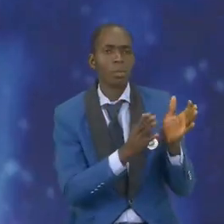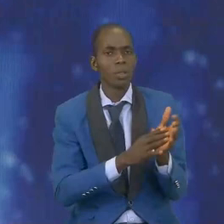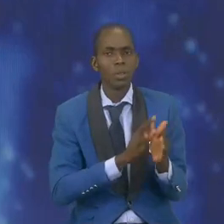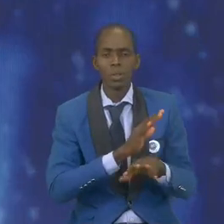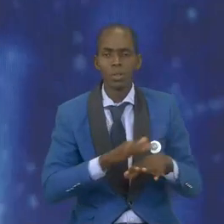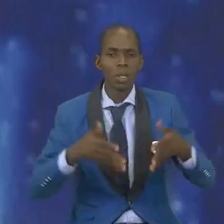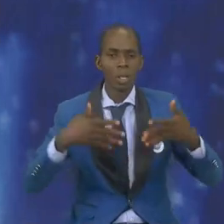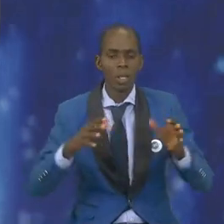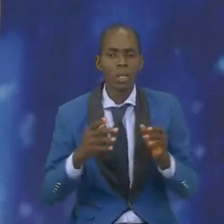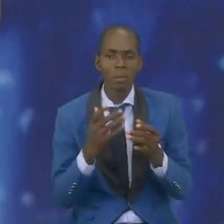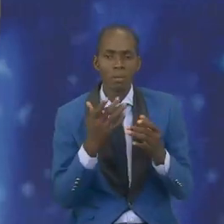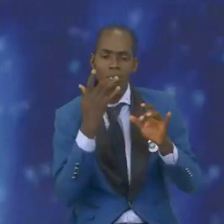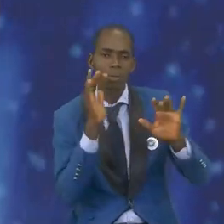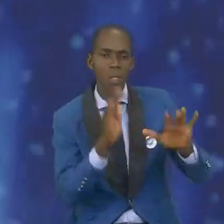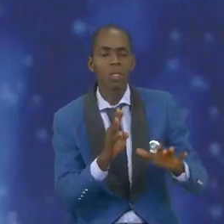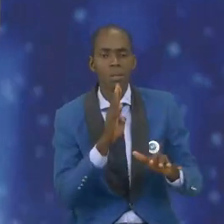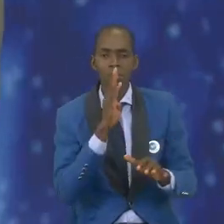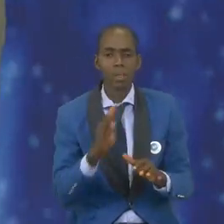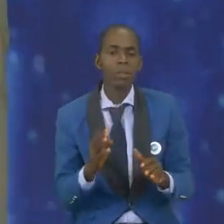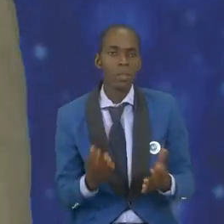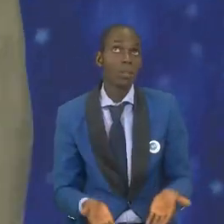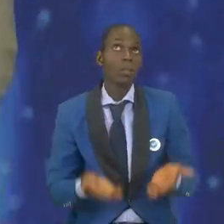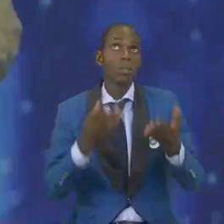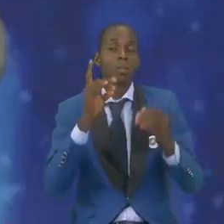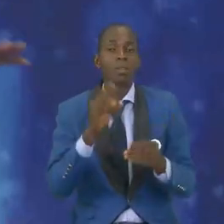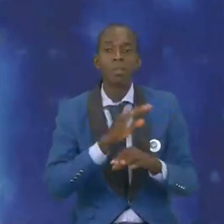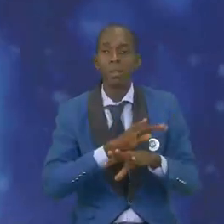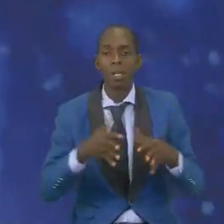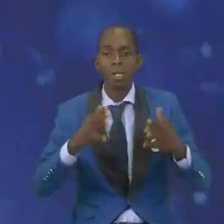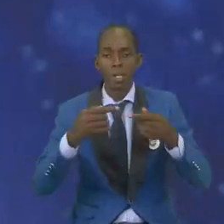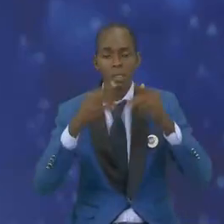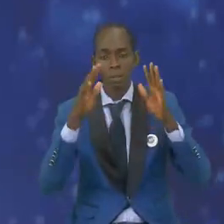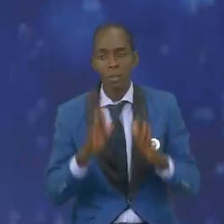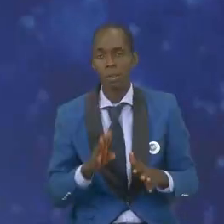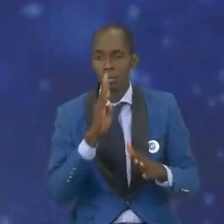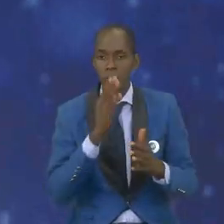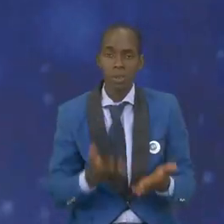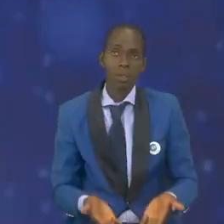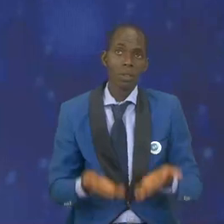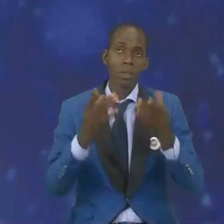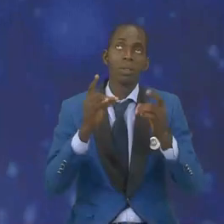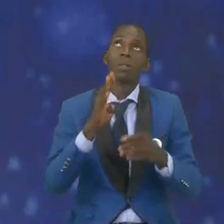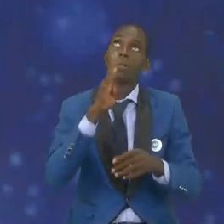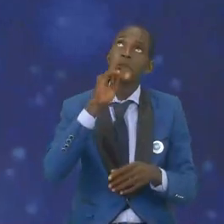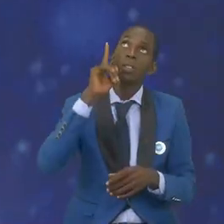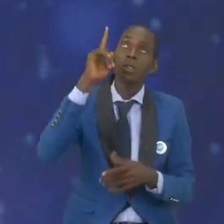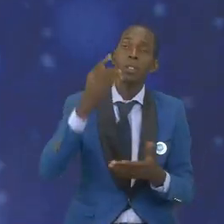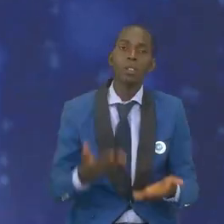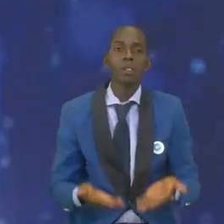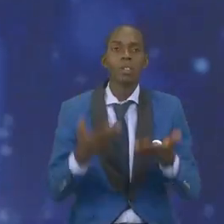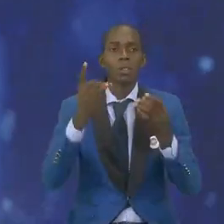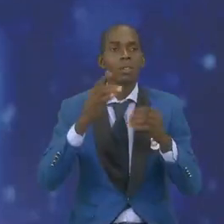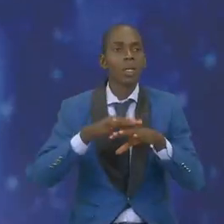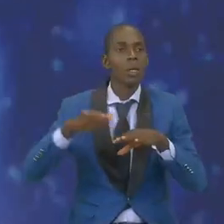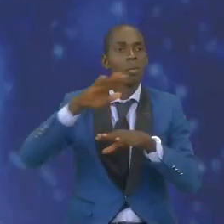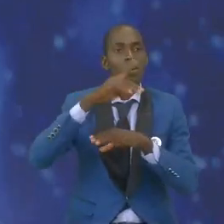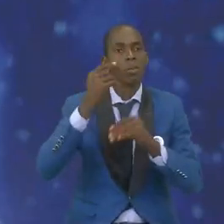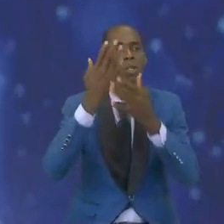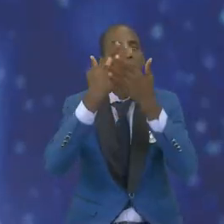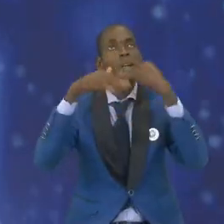que les persécuteurs ne soient pas élevés, que les conspirateurs ne soient pas élevés, que les opposants ne soient pas